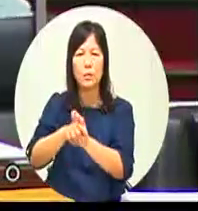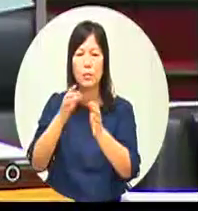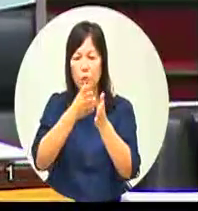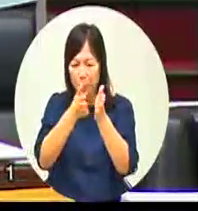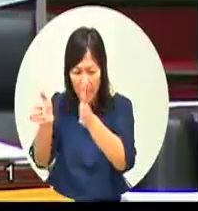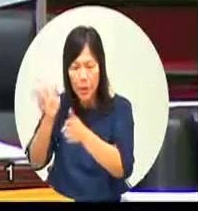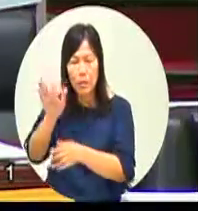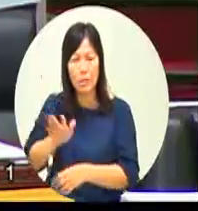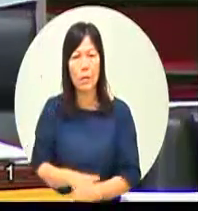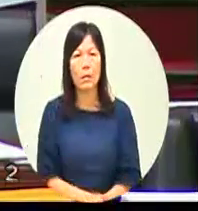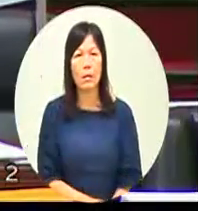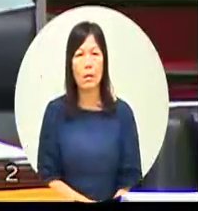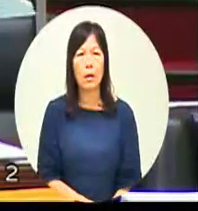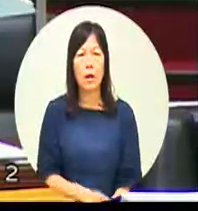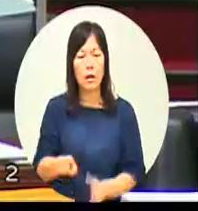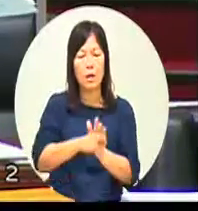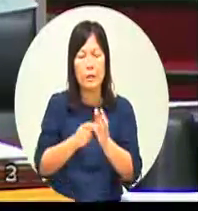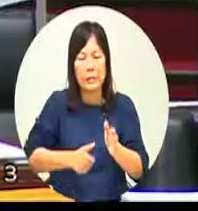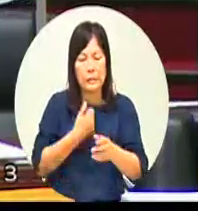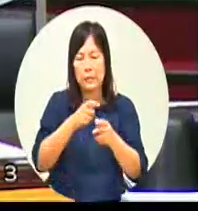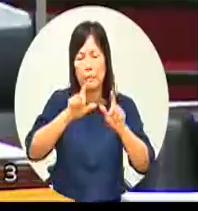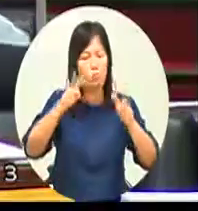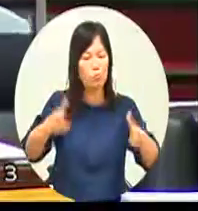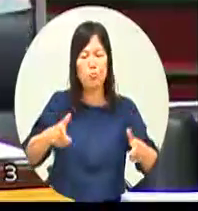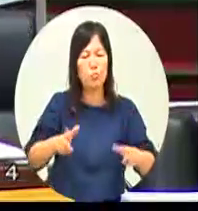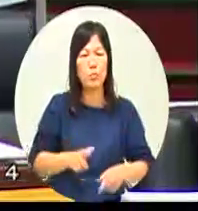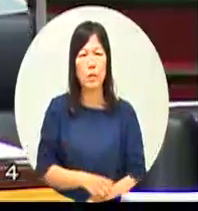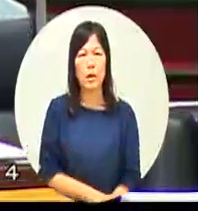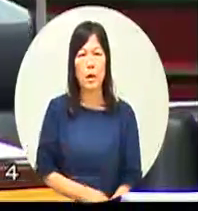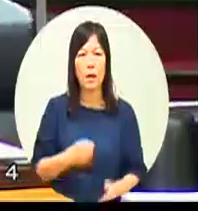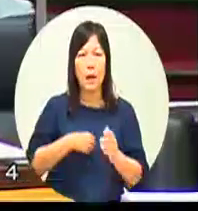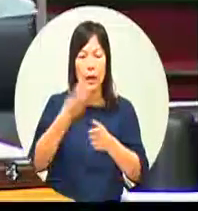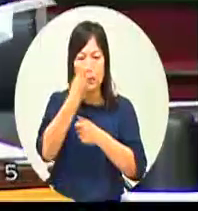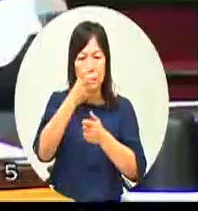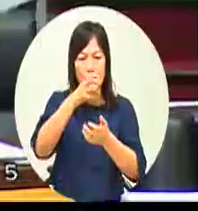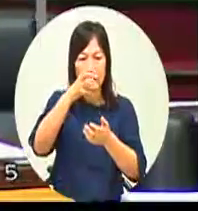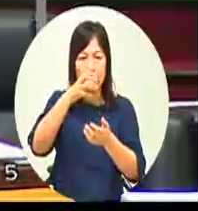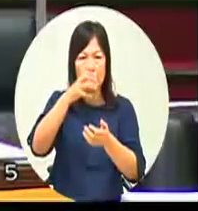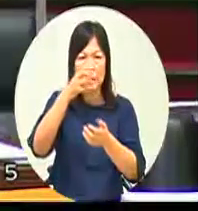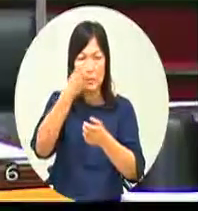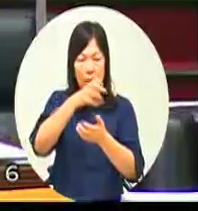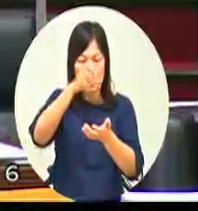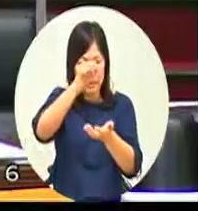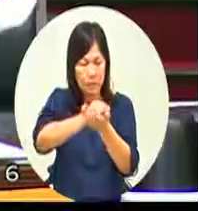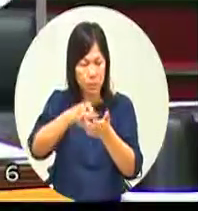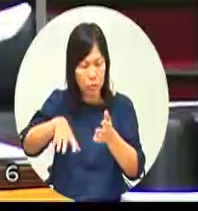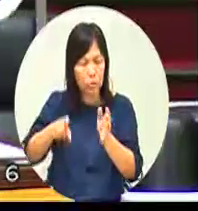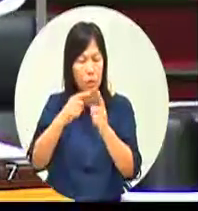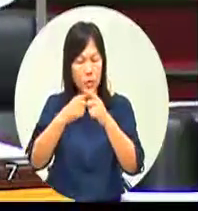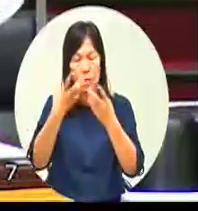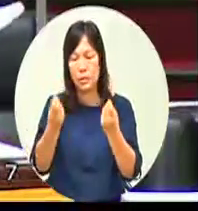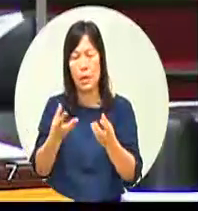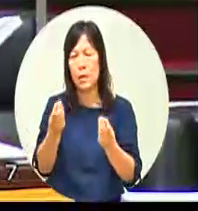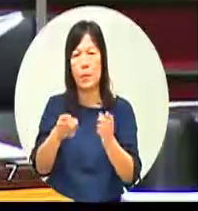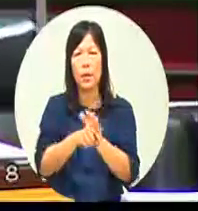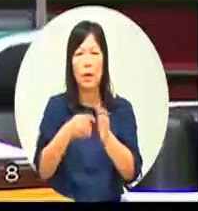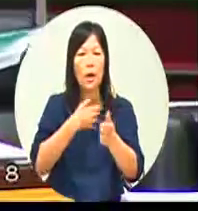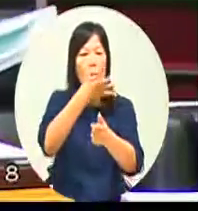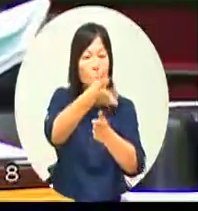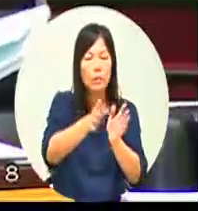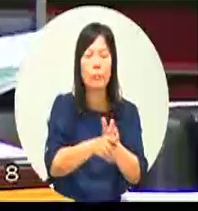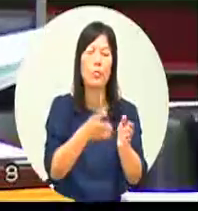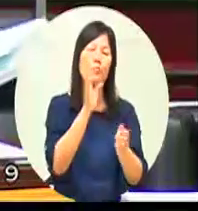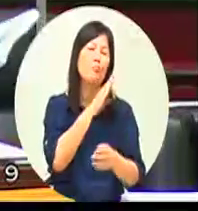颇，那个跟事实不是这样，那审计处的人也不在场，那议员拿这个决算报告来问他呢，也没有